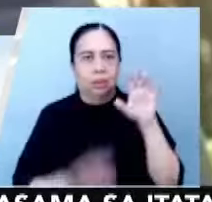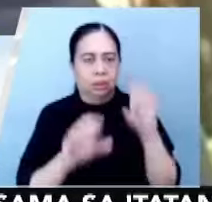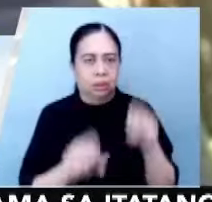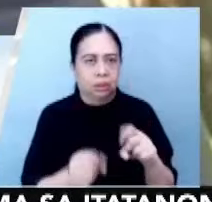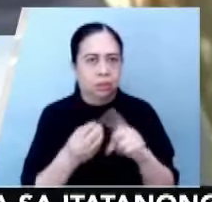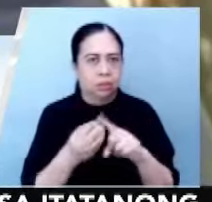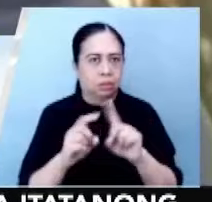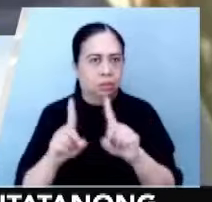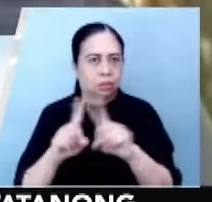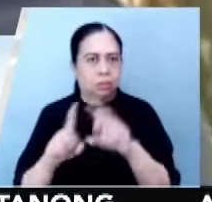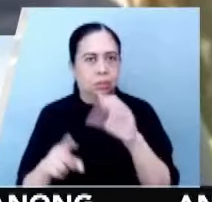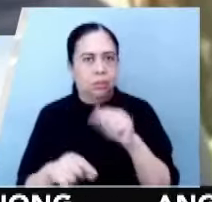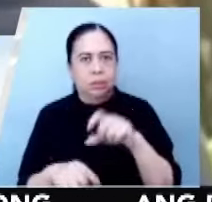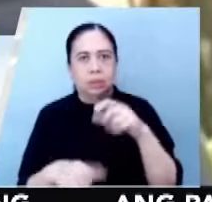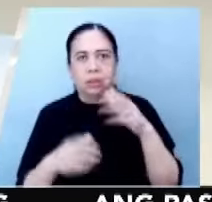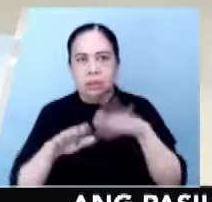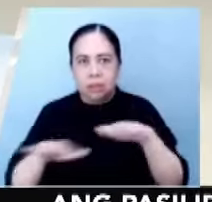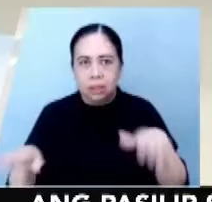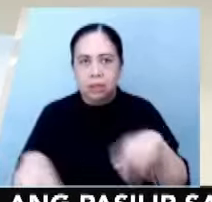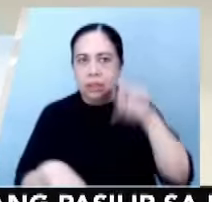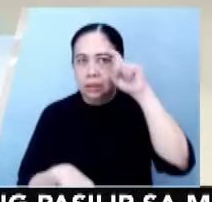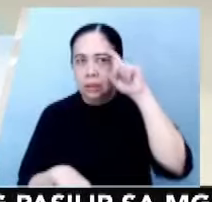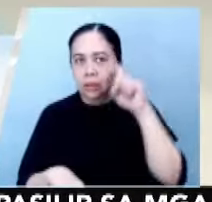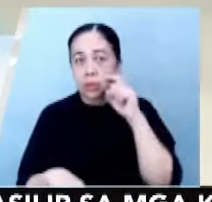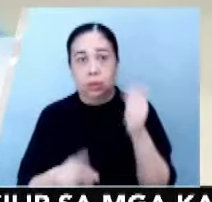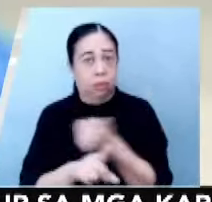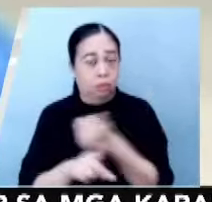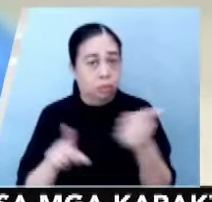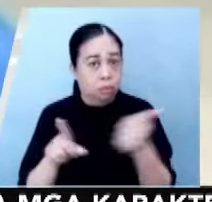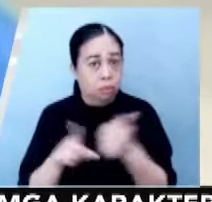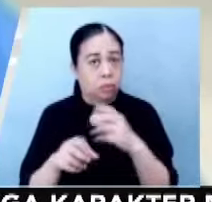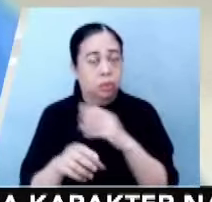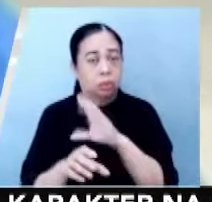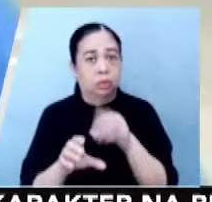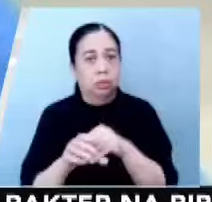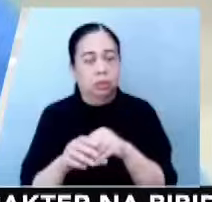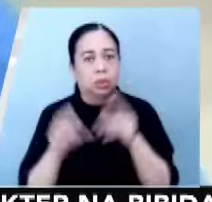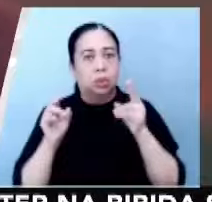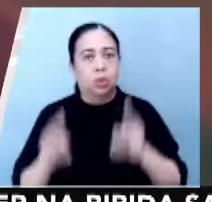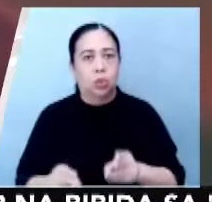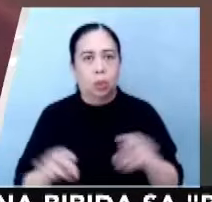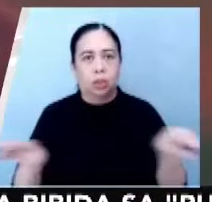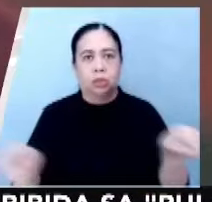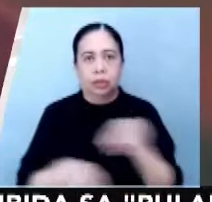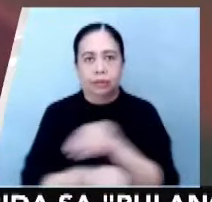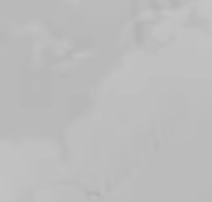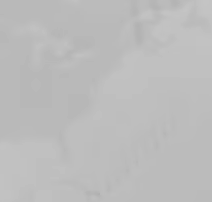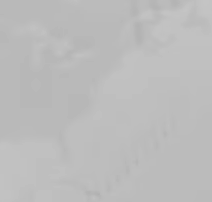kasong child and sexual abuse at qualified human trafficking.